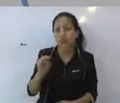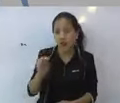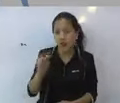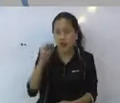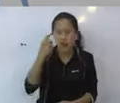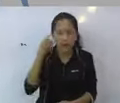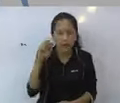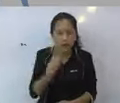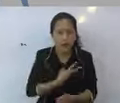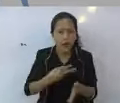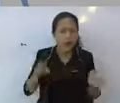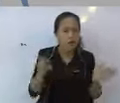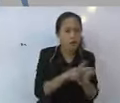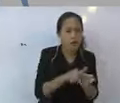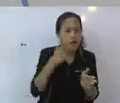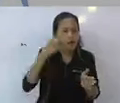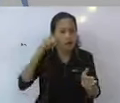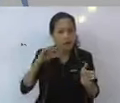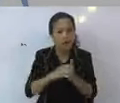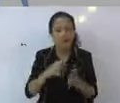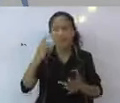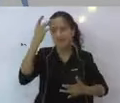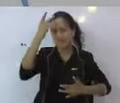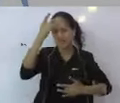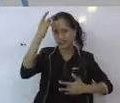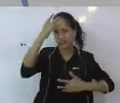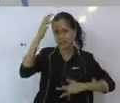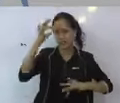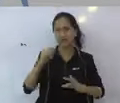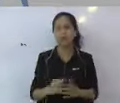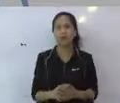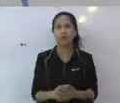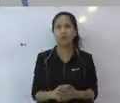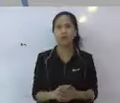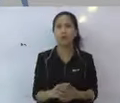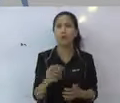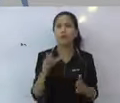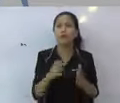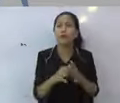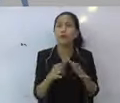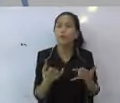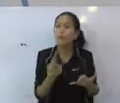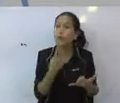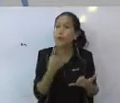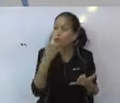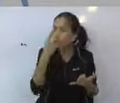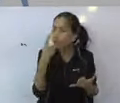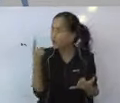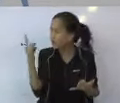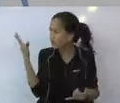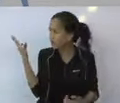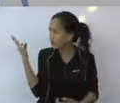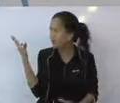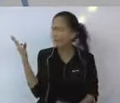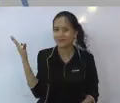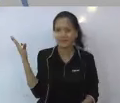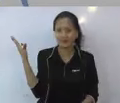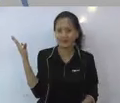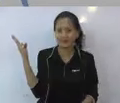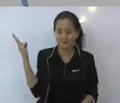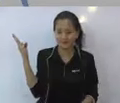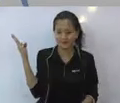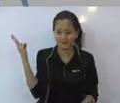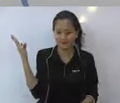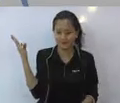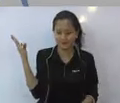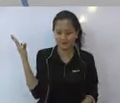So, yan. Sustainable diets are those that feature low environmental impact and contribute